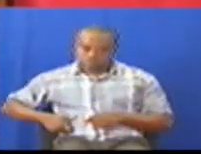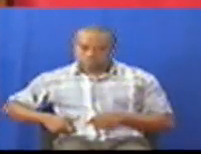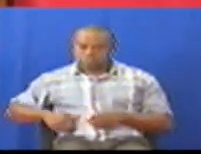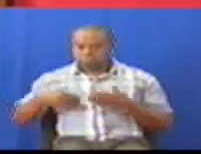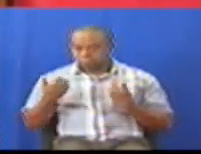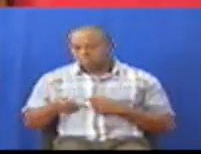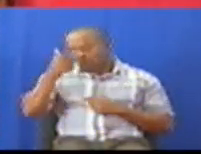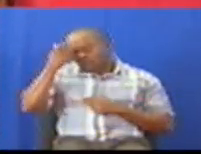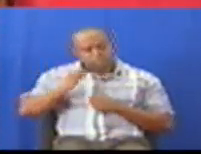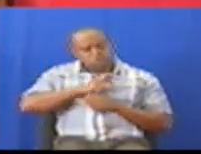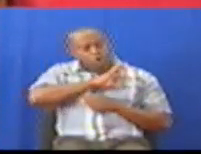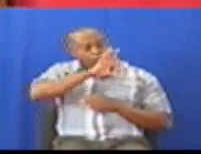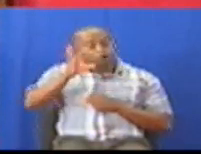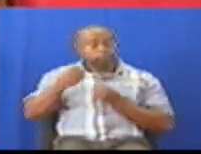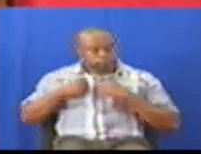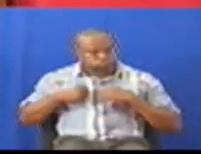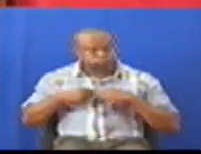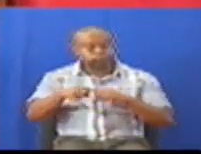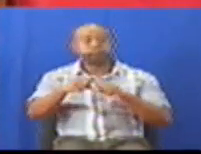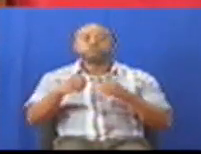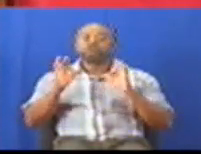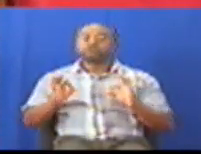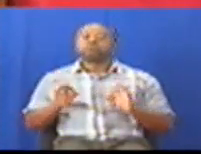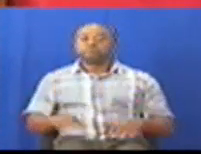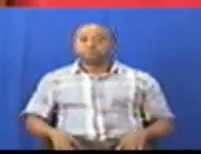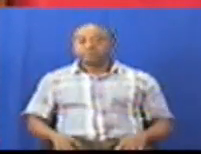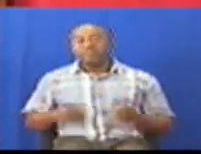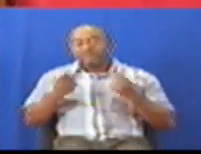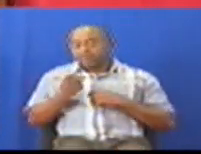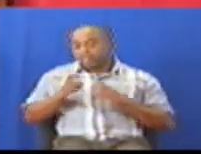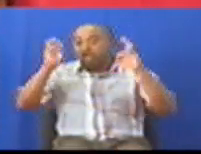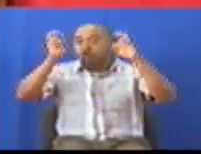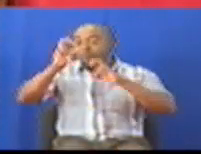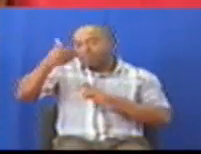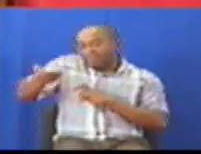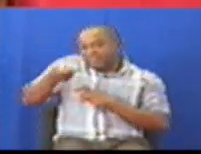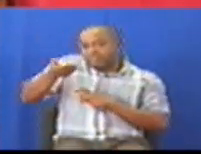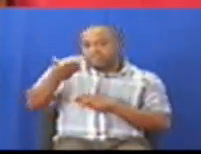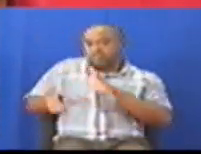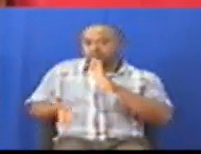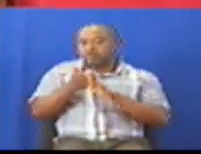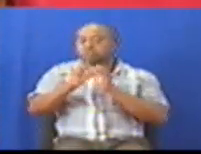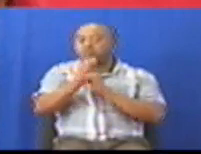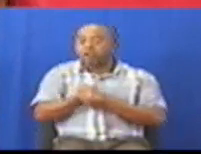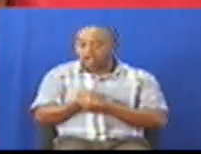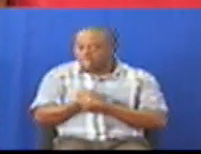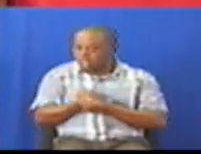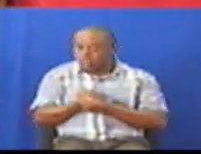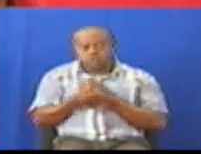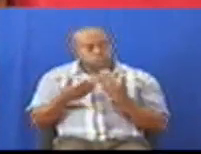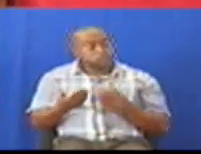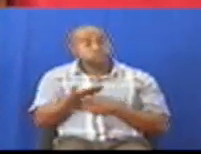yote yanafanywa kwa ajili yake. Lakini umeme vijijini na kuanzisha wakala. Jamani, kuwa na